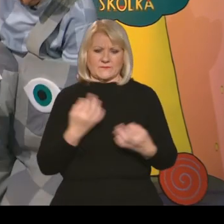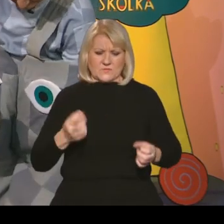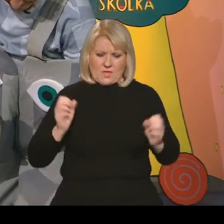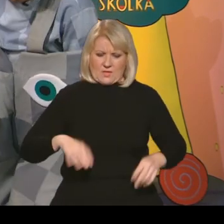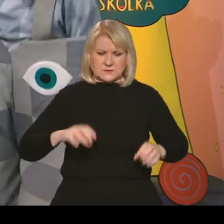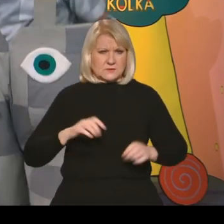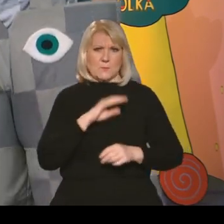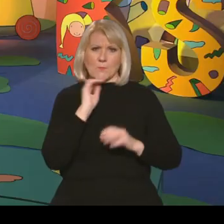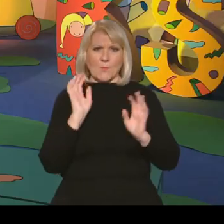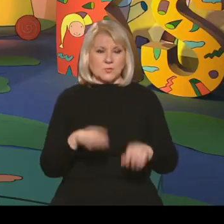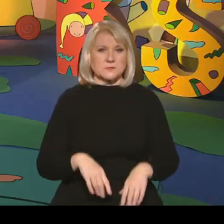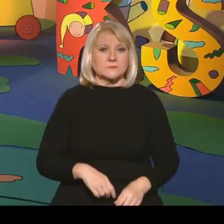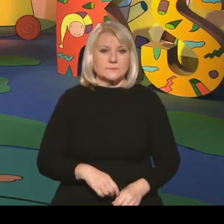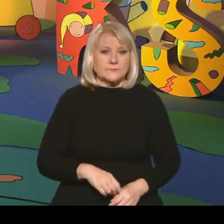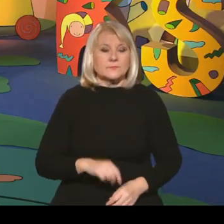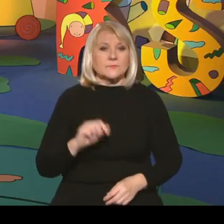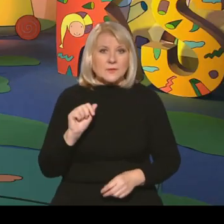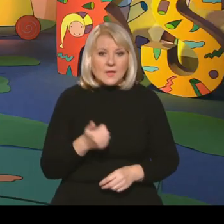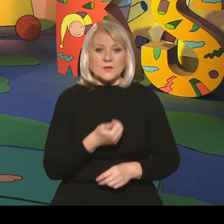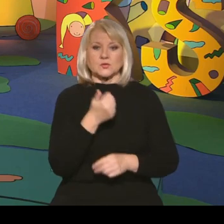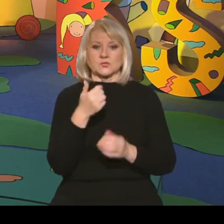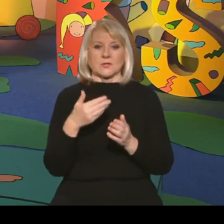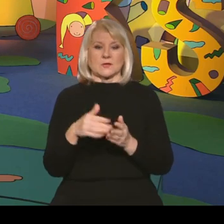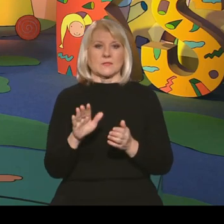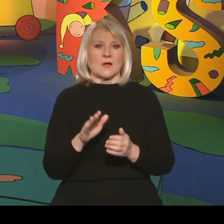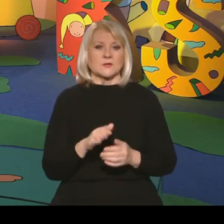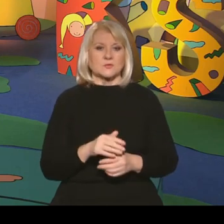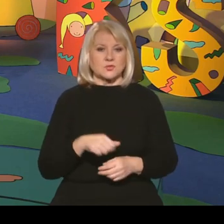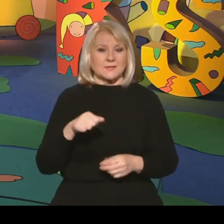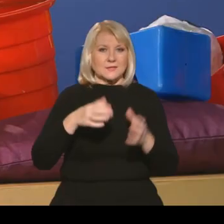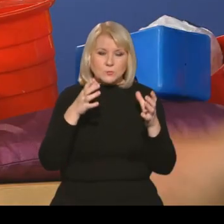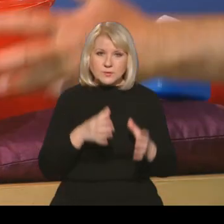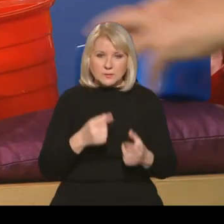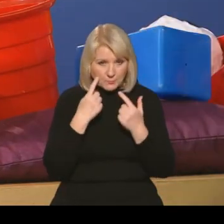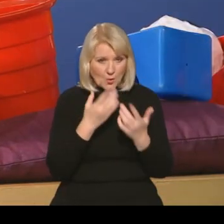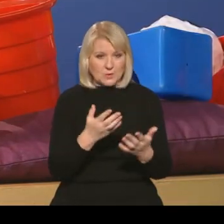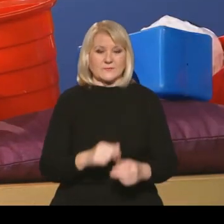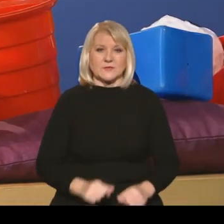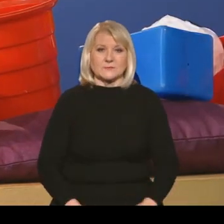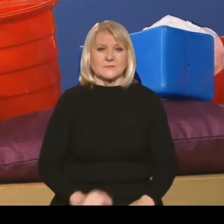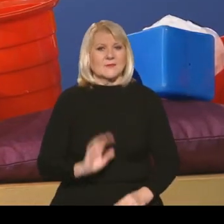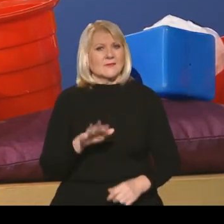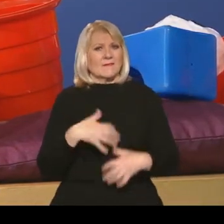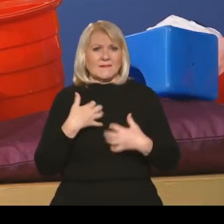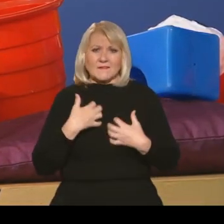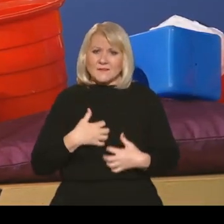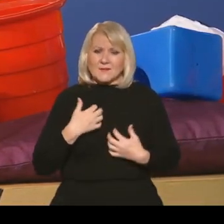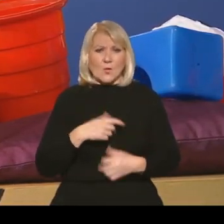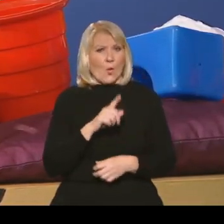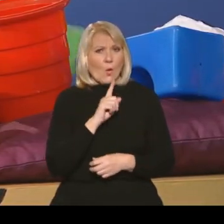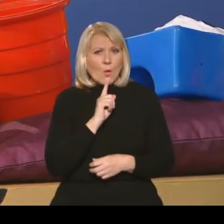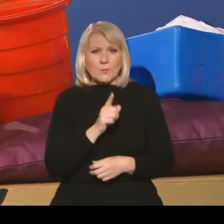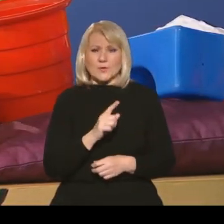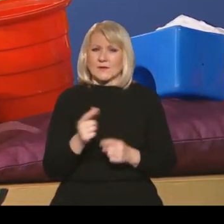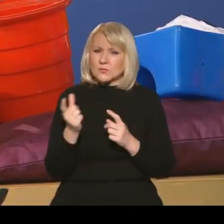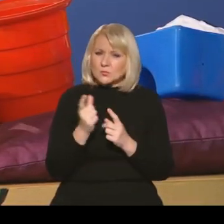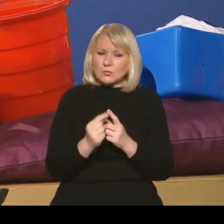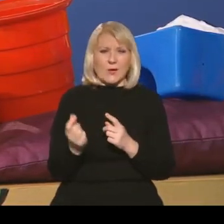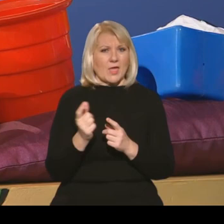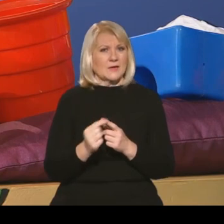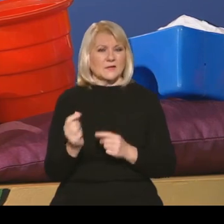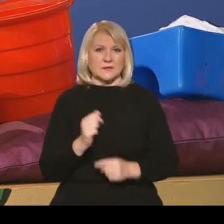těch věcí a tady mám ještě další kyblík, podívej se. To je ale zase